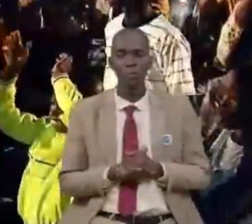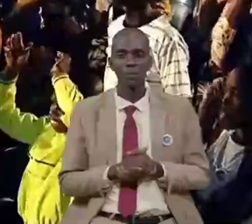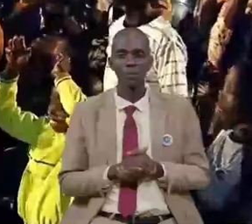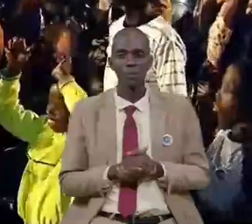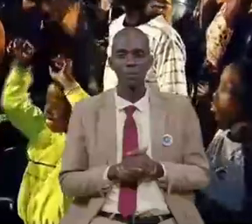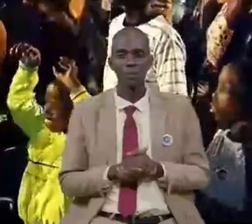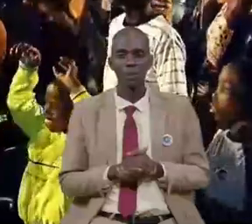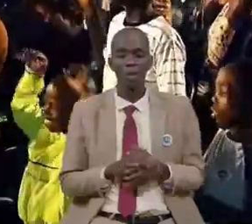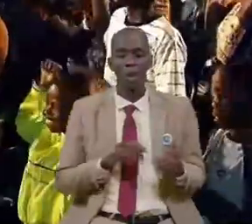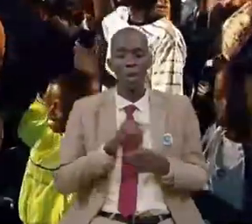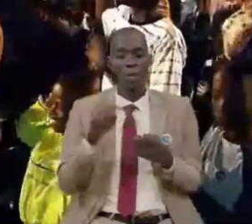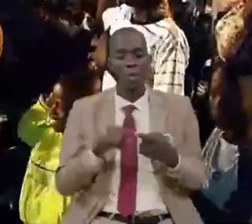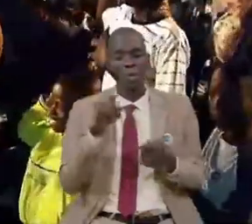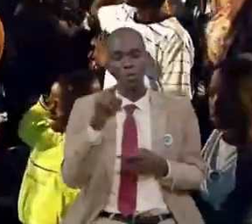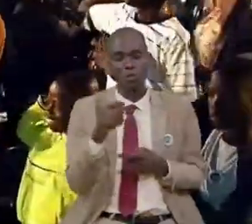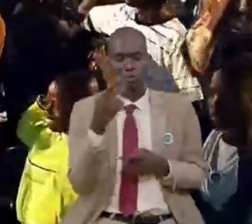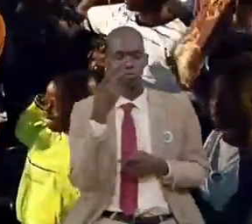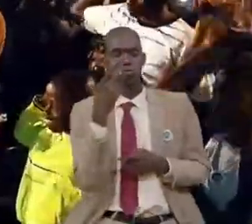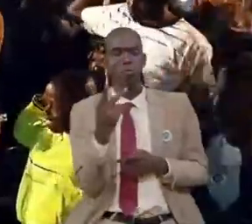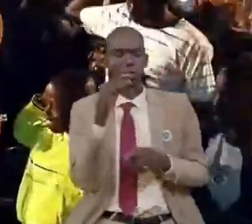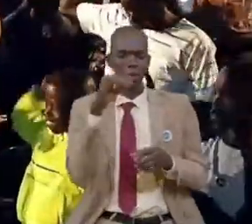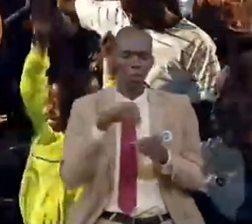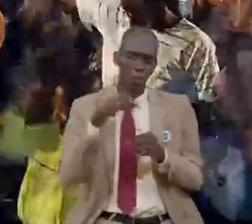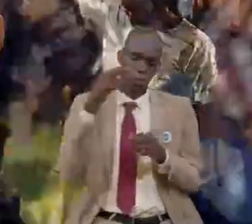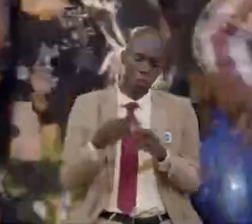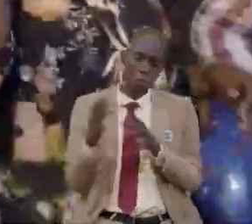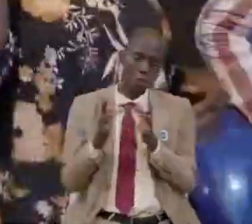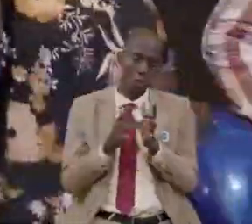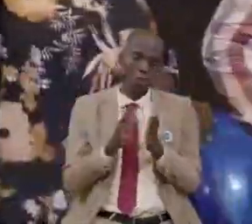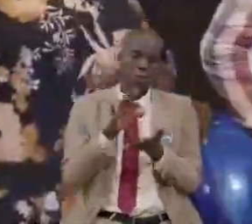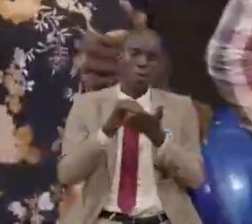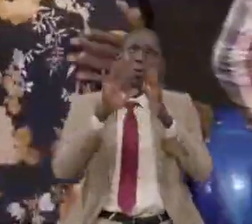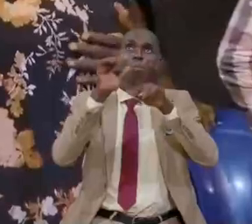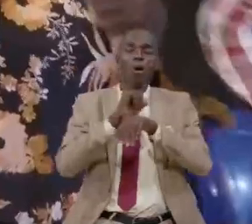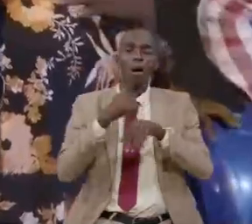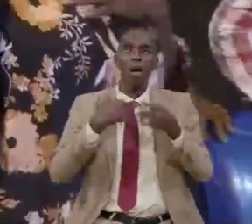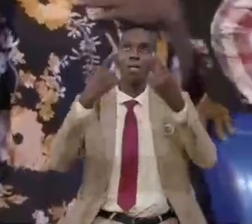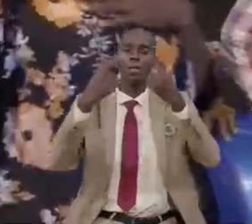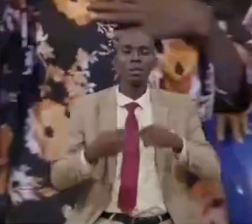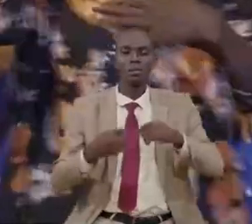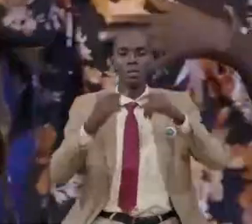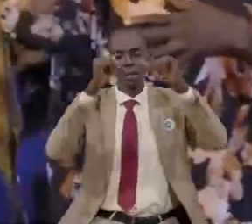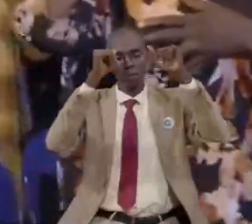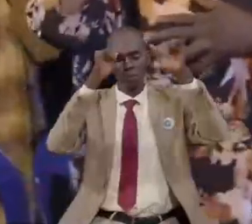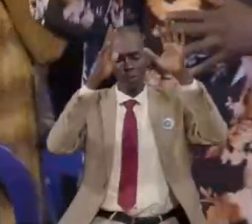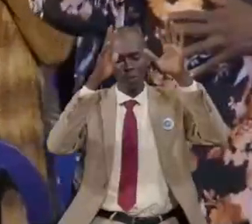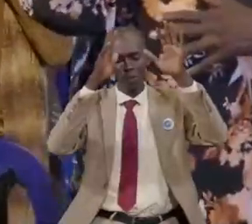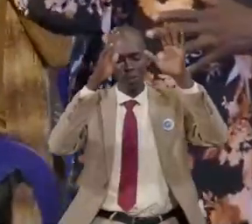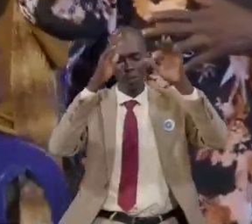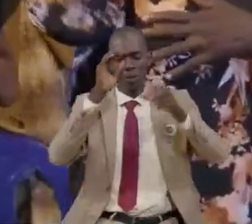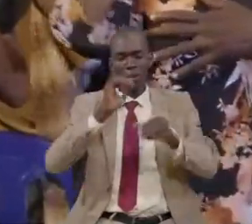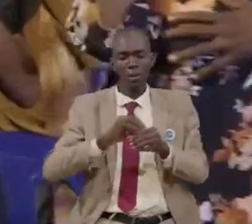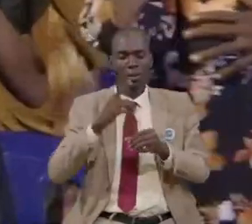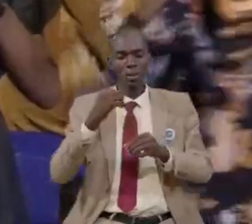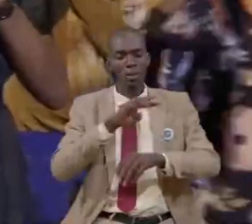Dès que vous aurez entendu le nom de Jésus, votre miracle sera là. Père, au nom